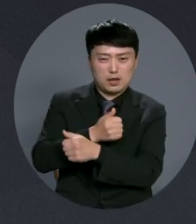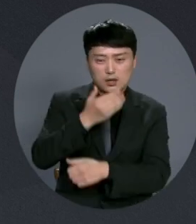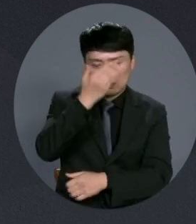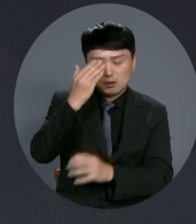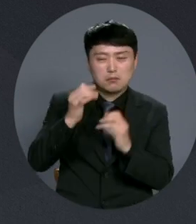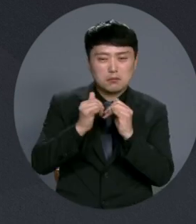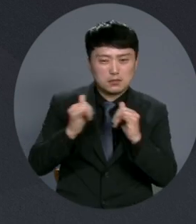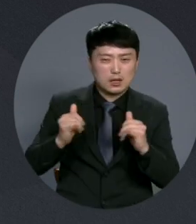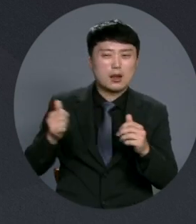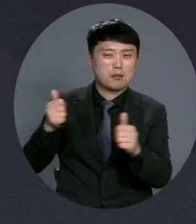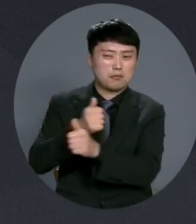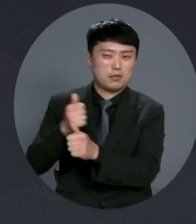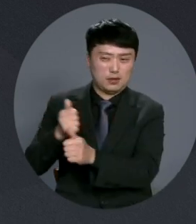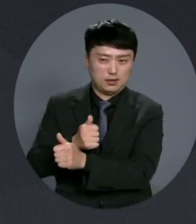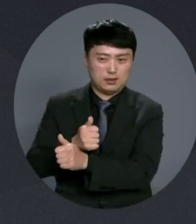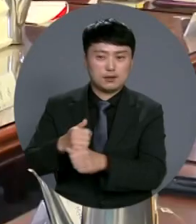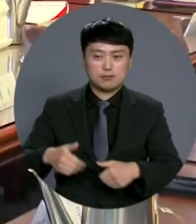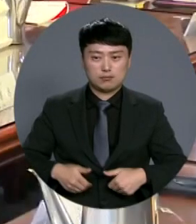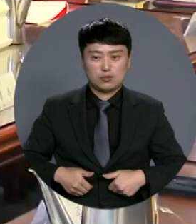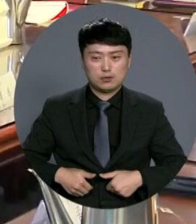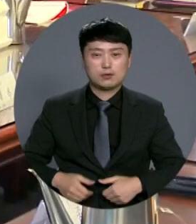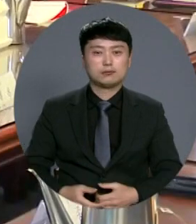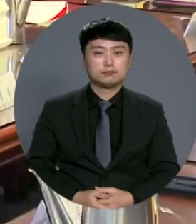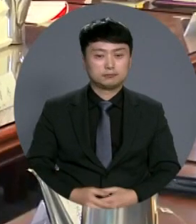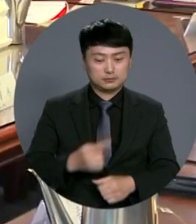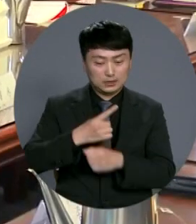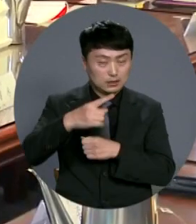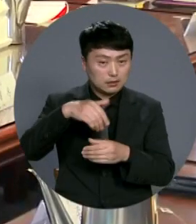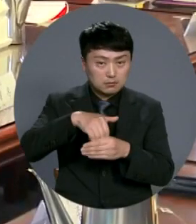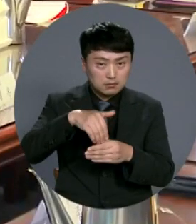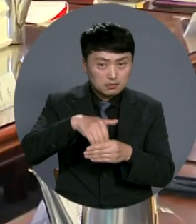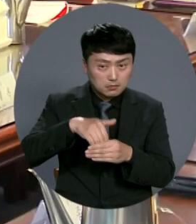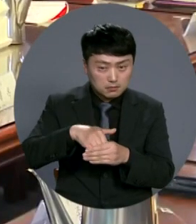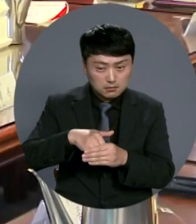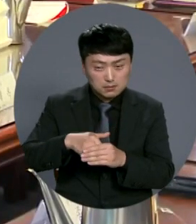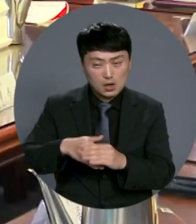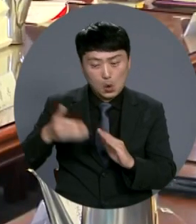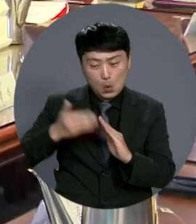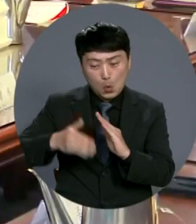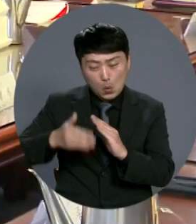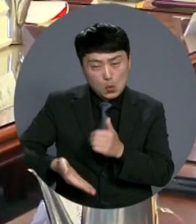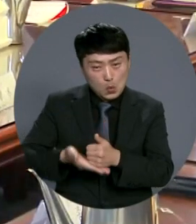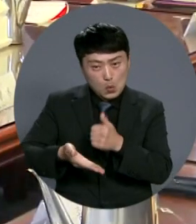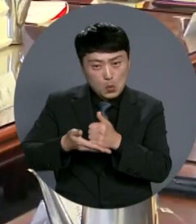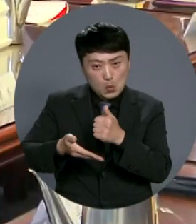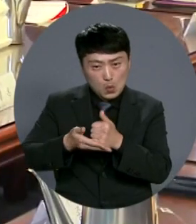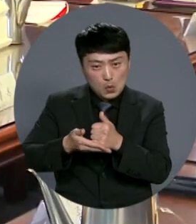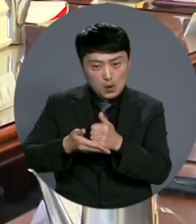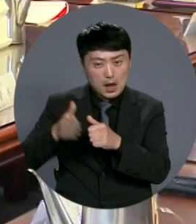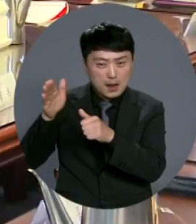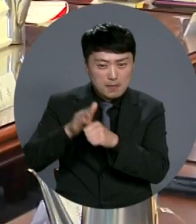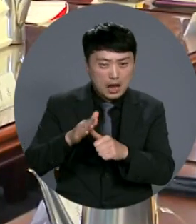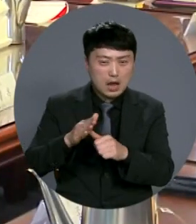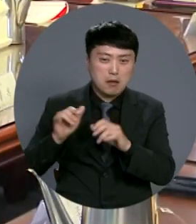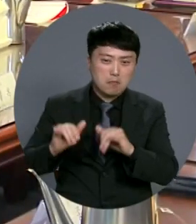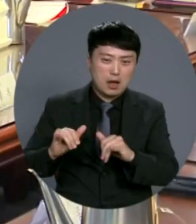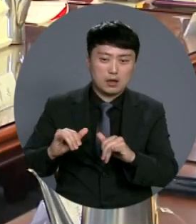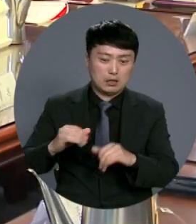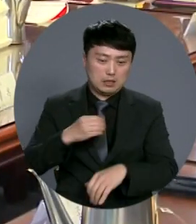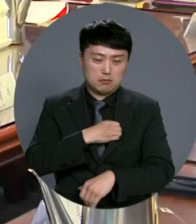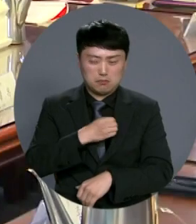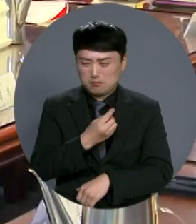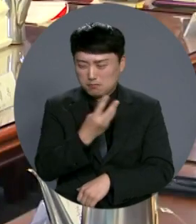젊은 사람들이 들어가고. 내년 선거에서 공천이 위태로워진 대구 경북 현역 의원들은 반발하고